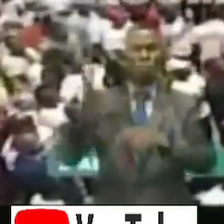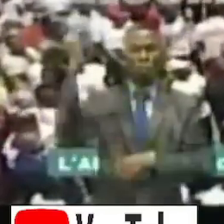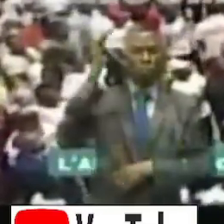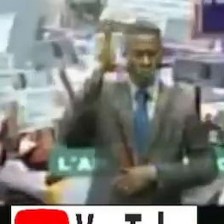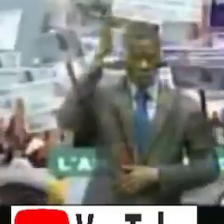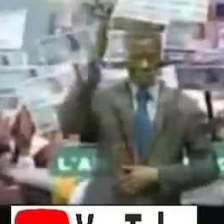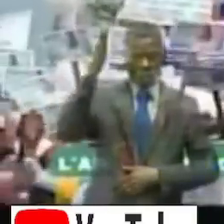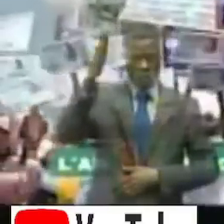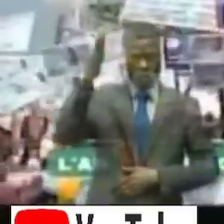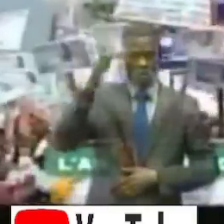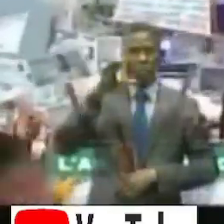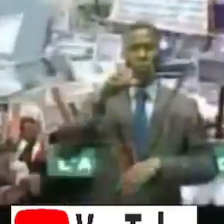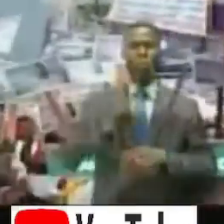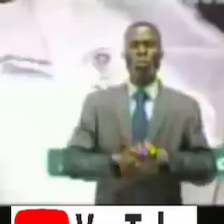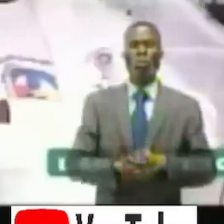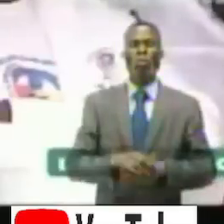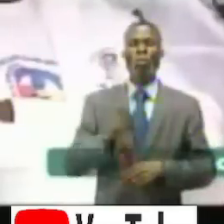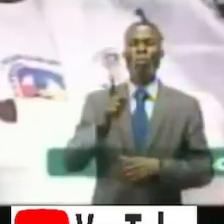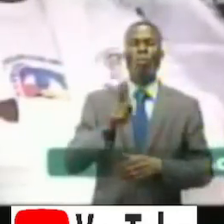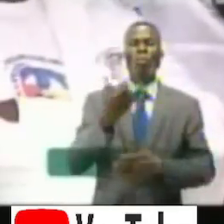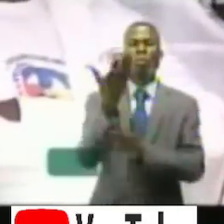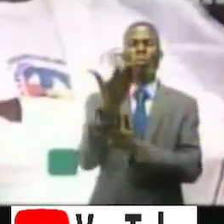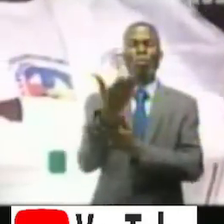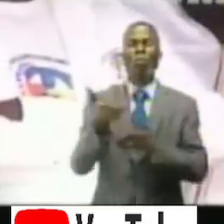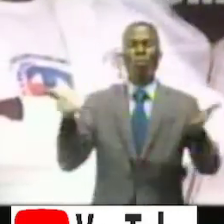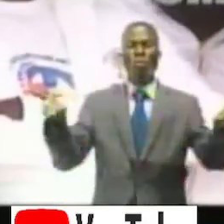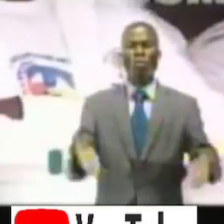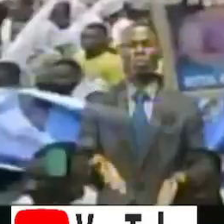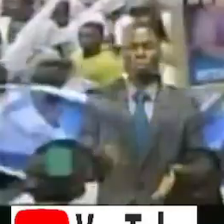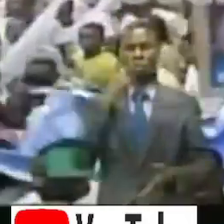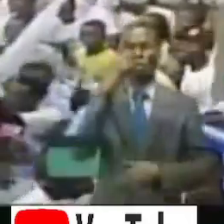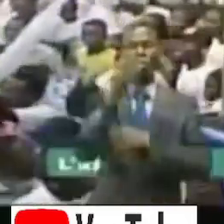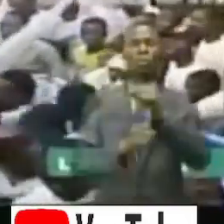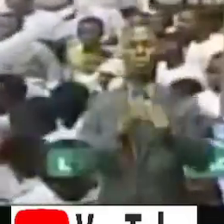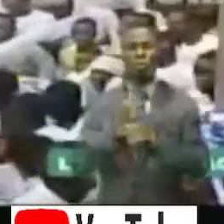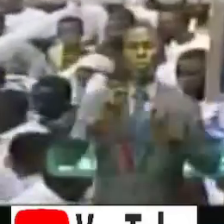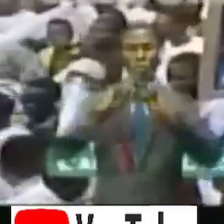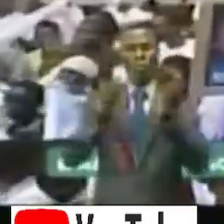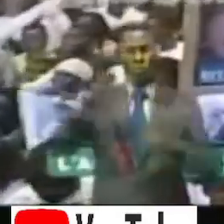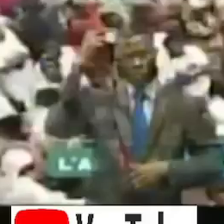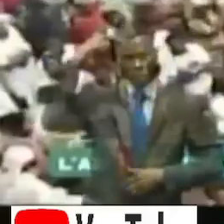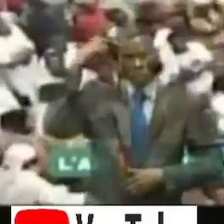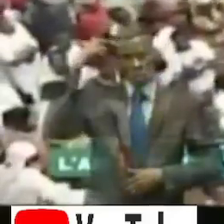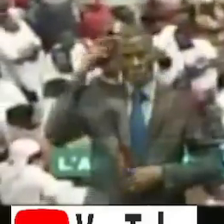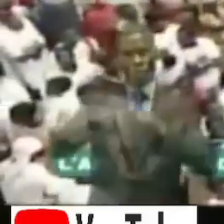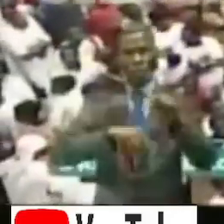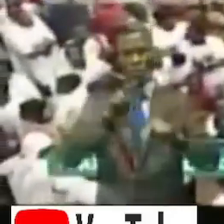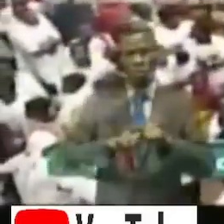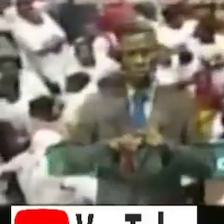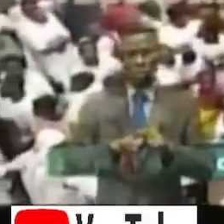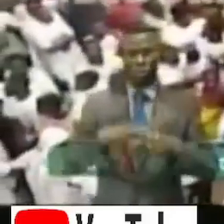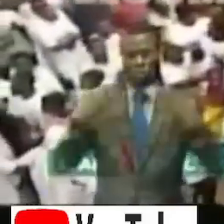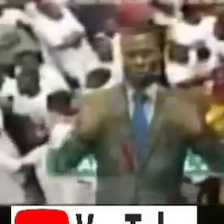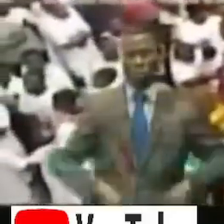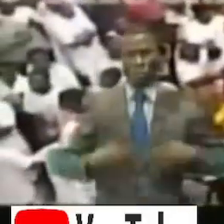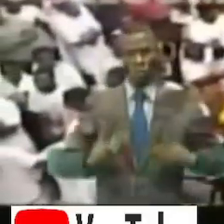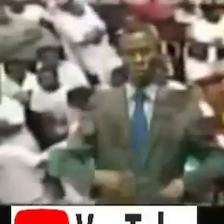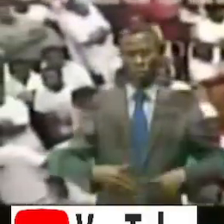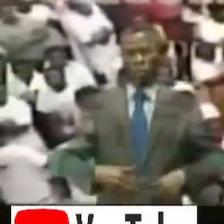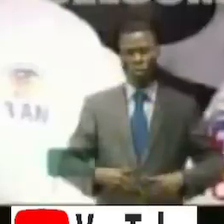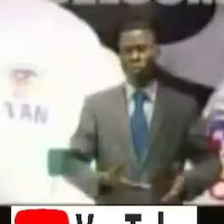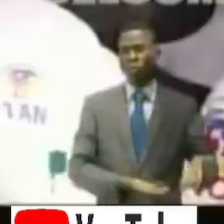confortable. C'était à l'occasion de l'an 1 de l'existence de cette formation politique à caractère national, célébrée avec